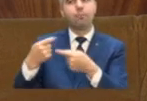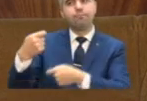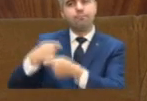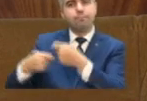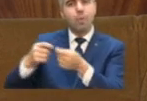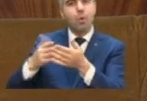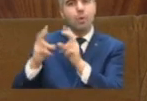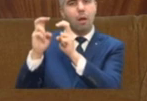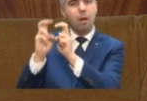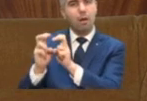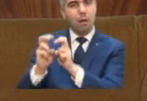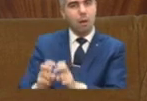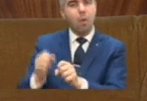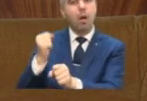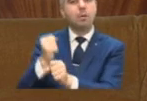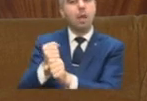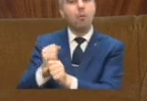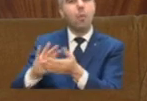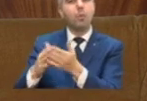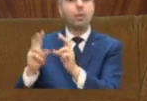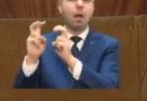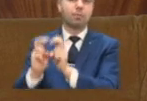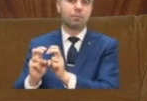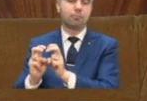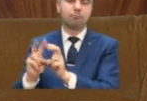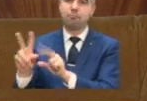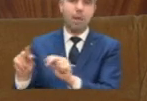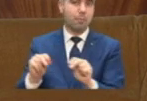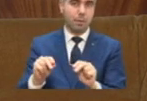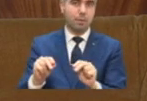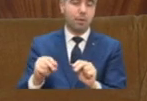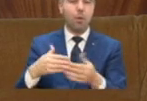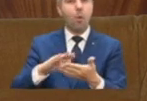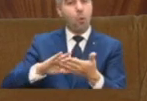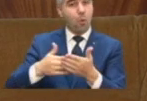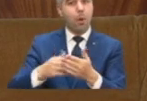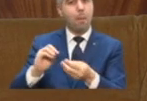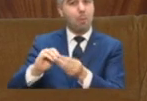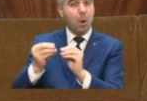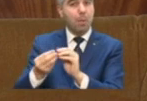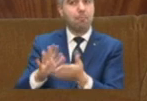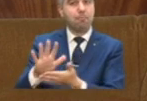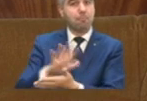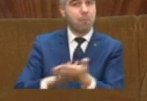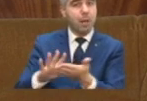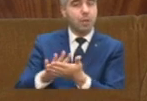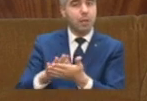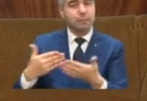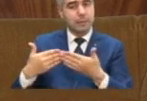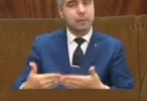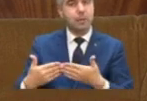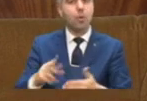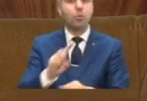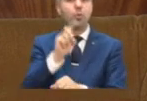ذلك كله سلبا على مناصب الشغل. إن هذه الوضعية بإكراهاتها وتحدياتها تساءل السياسة